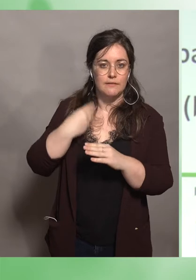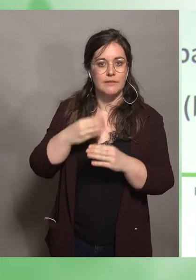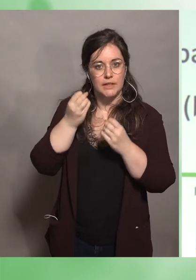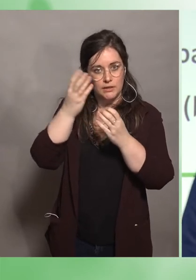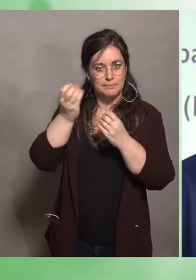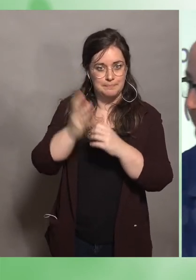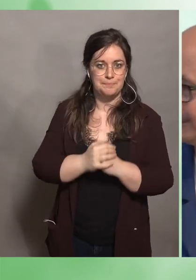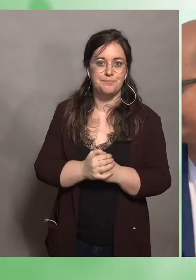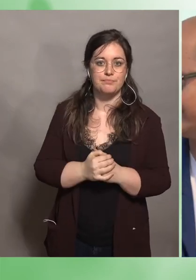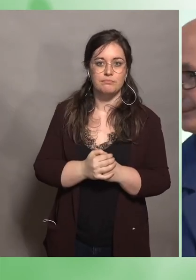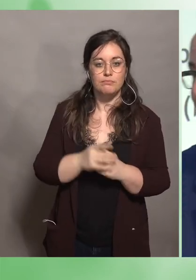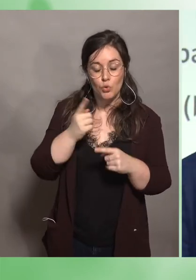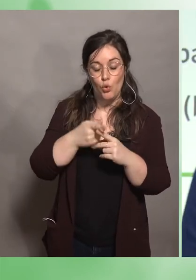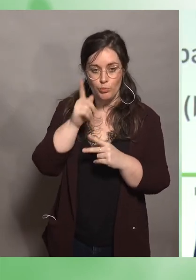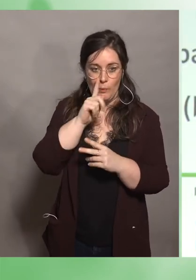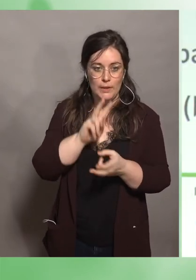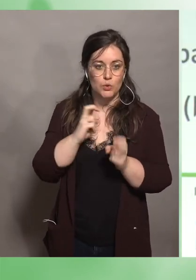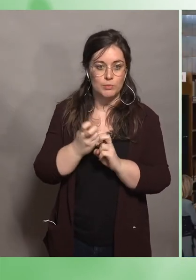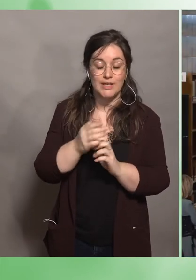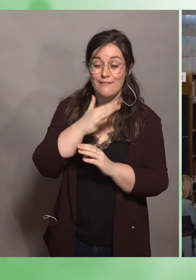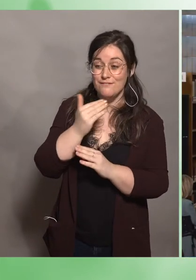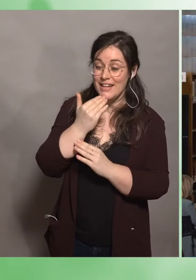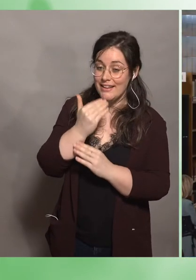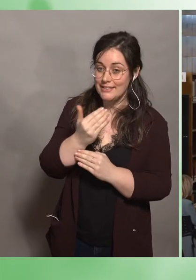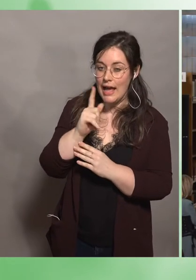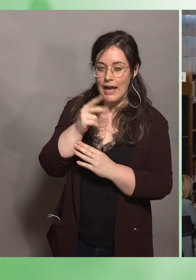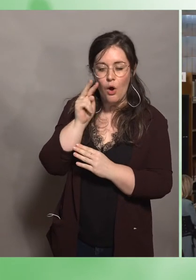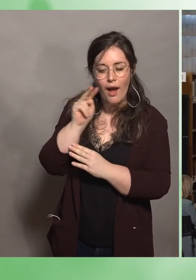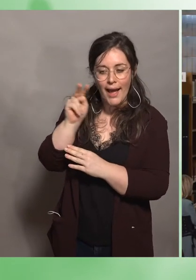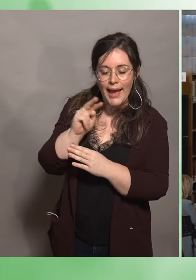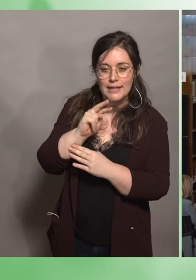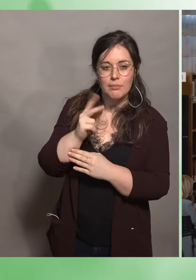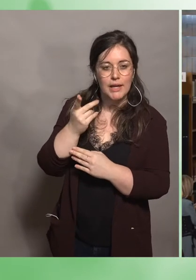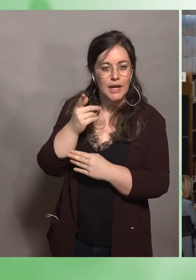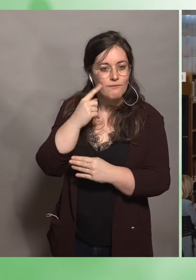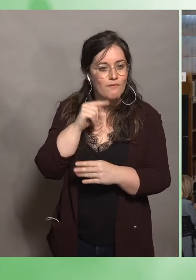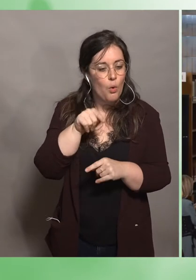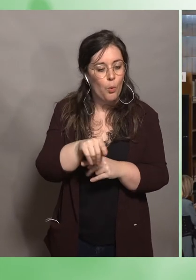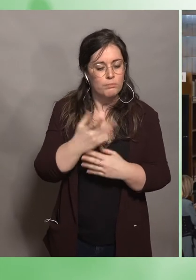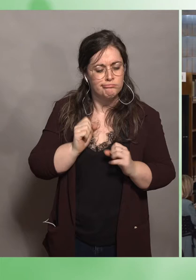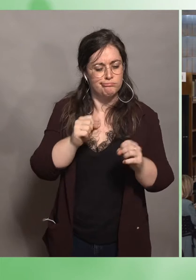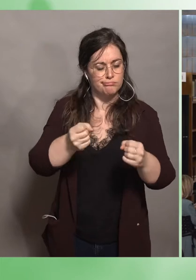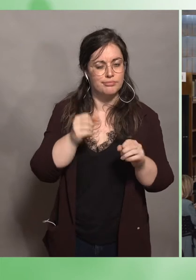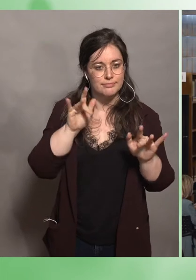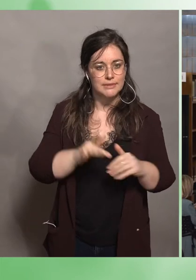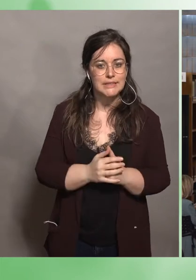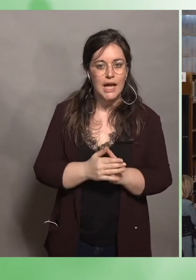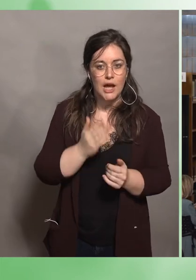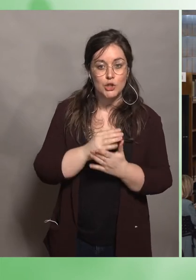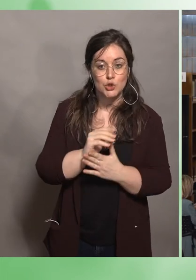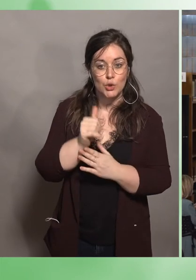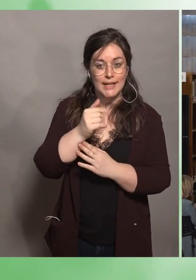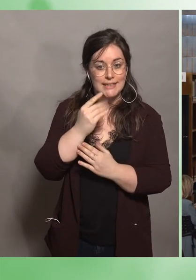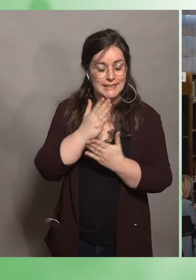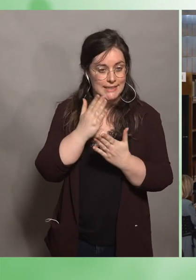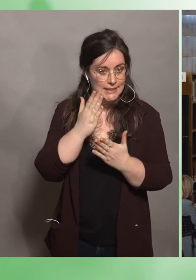umzusetzen. Vielen Dank, Klaus, einfach auch so diesen Einblick wieder zu geben, warum ihr euch engagiert. Wir haben ja schon erste Facetten gesehen, auch das